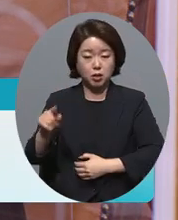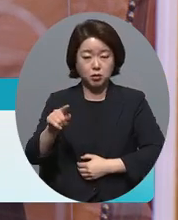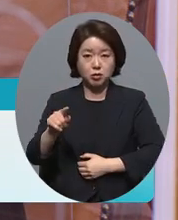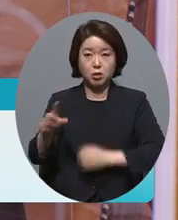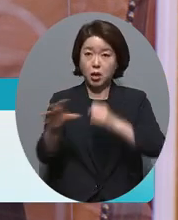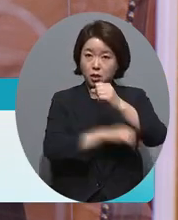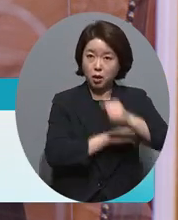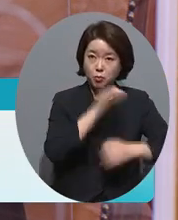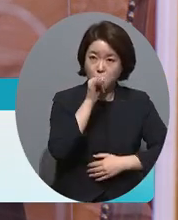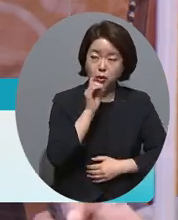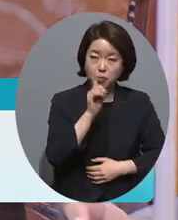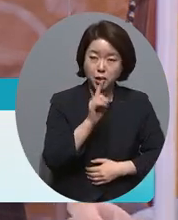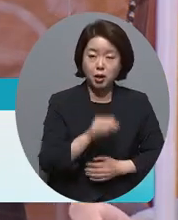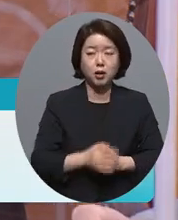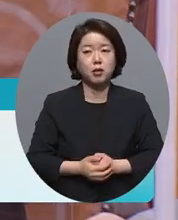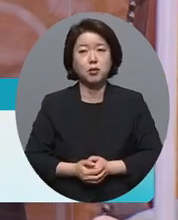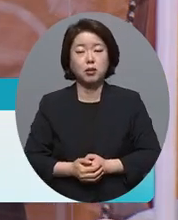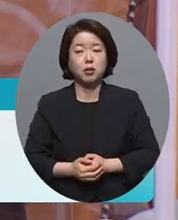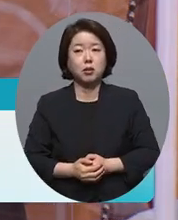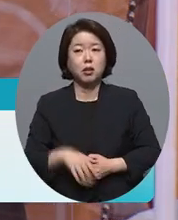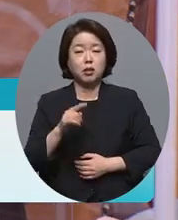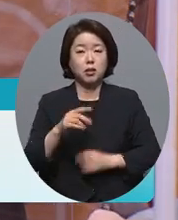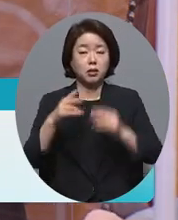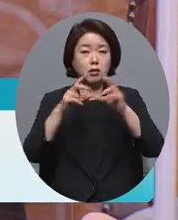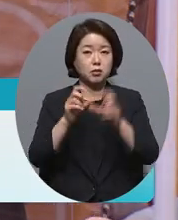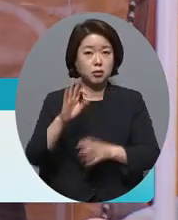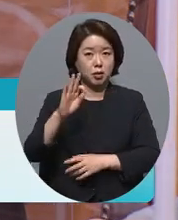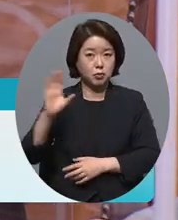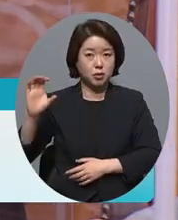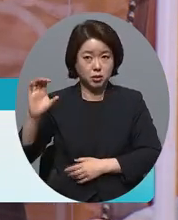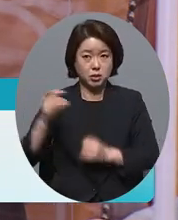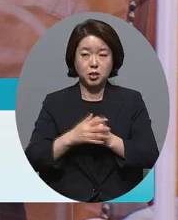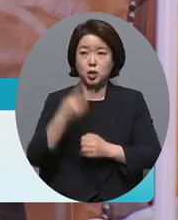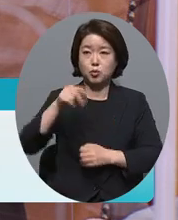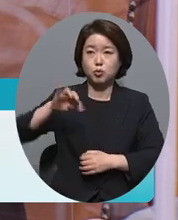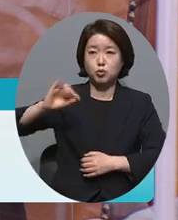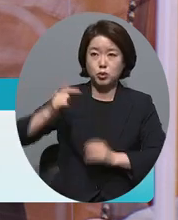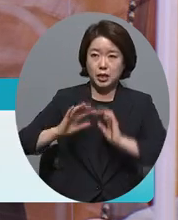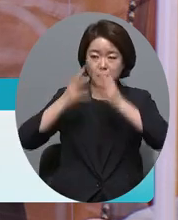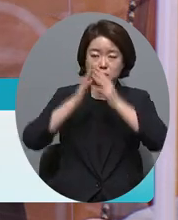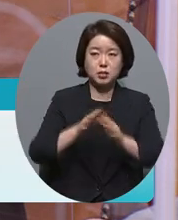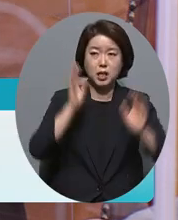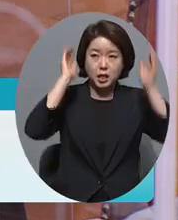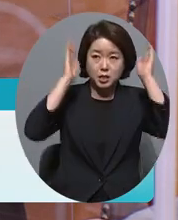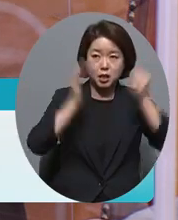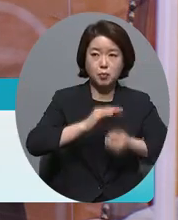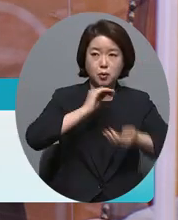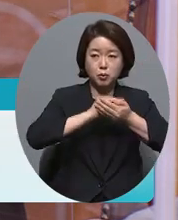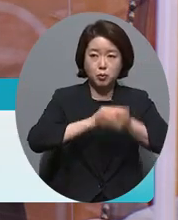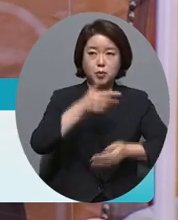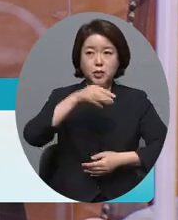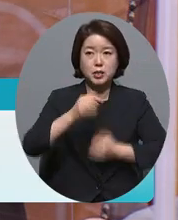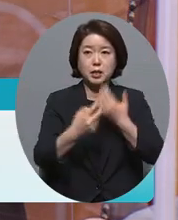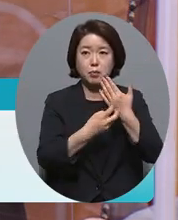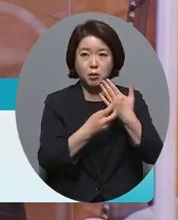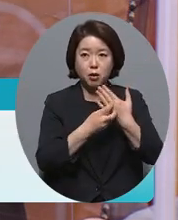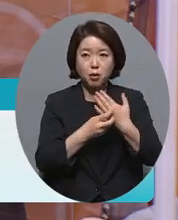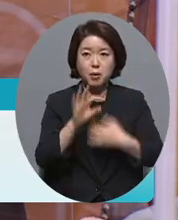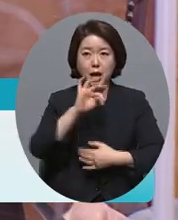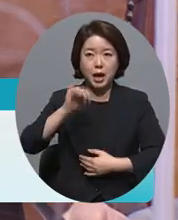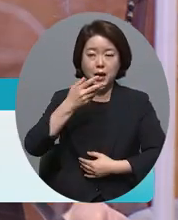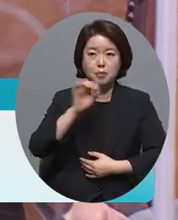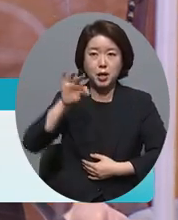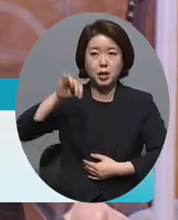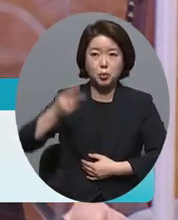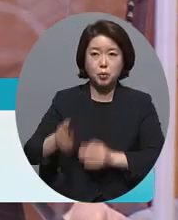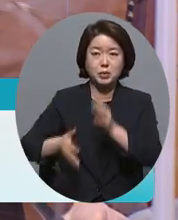이렇게 본 것이죠 대부분 판례성 성남 fc에서는 주상건설 네이버 농협 차병원 알파돔시티 현대백화점이 나옵니다